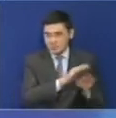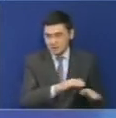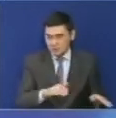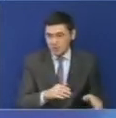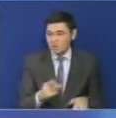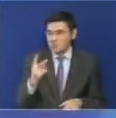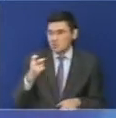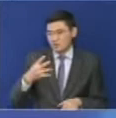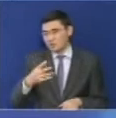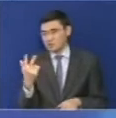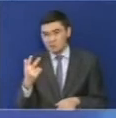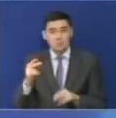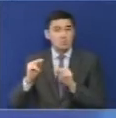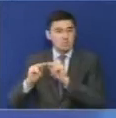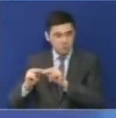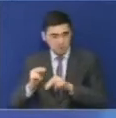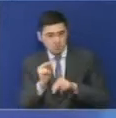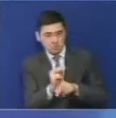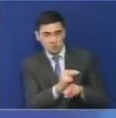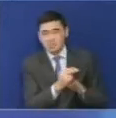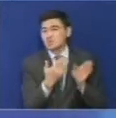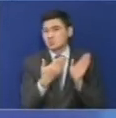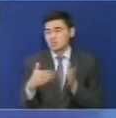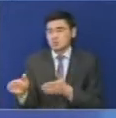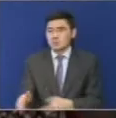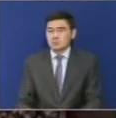беріп, жұмыстарын білім беру бағдарламасына сай атқаруда.